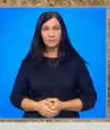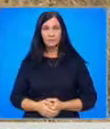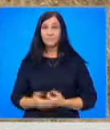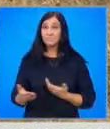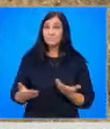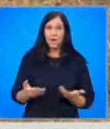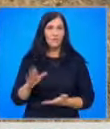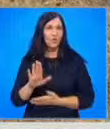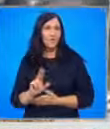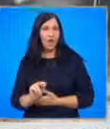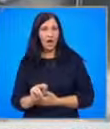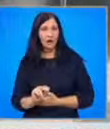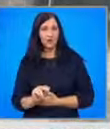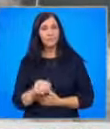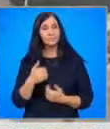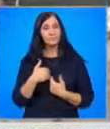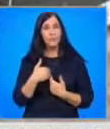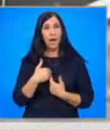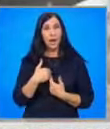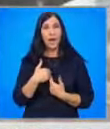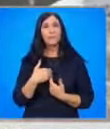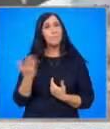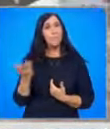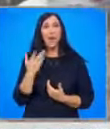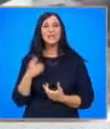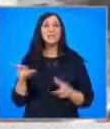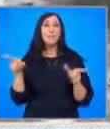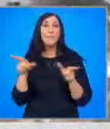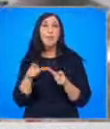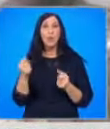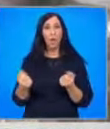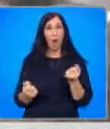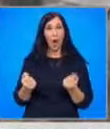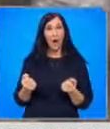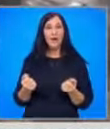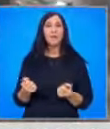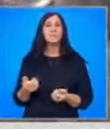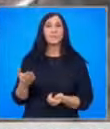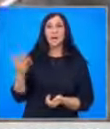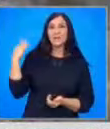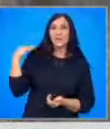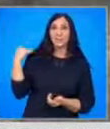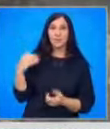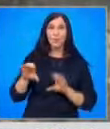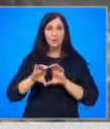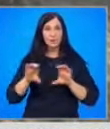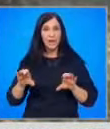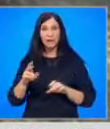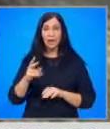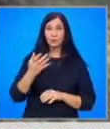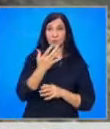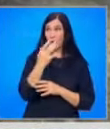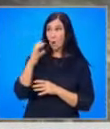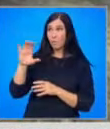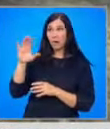Какво да ви кажа? Аз с мотокара бях и бях с гръб от цистерната. Специално като се обърна